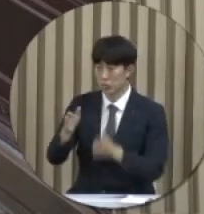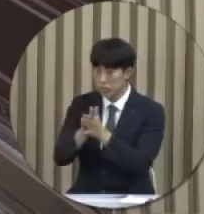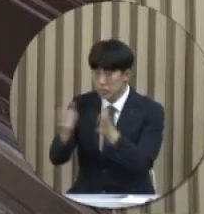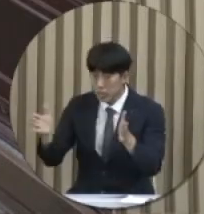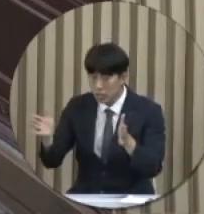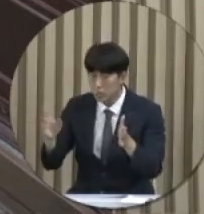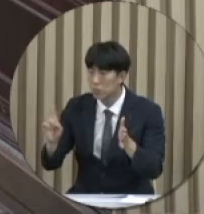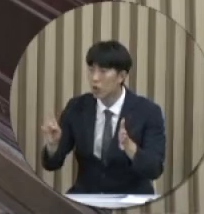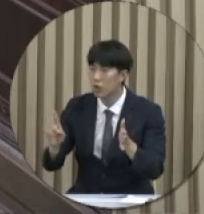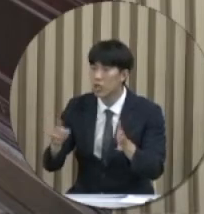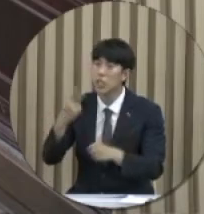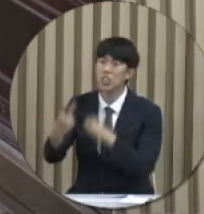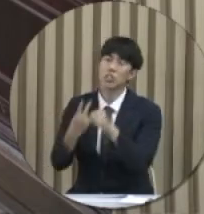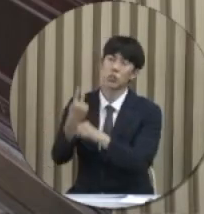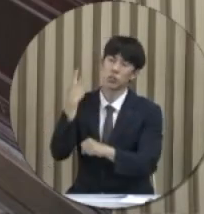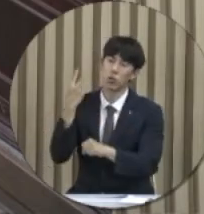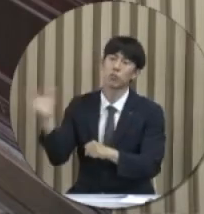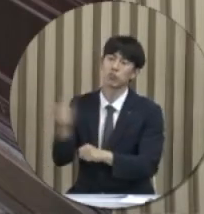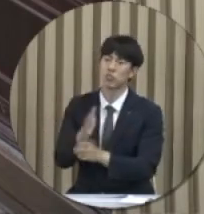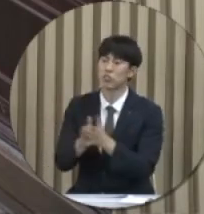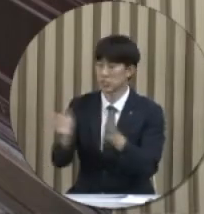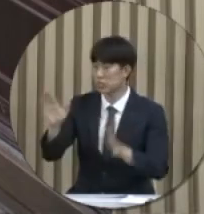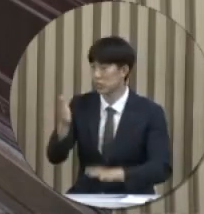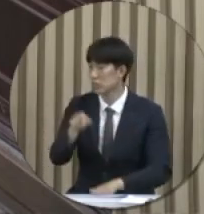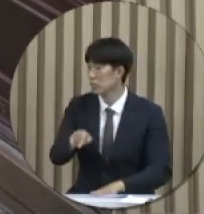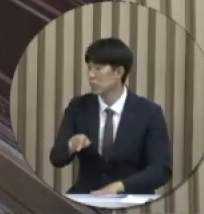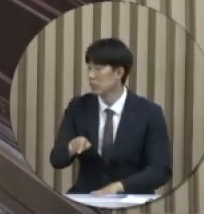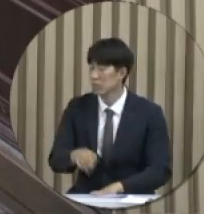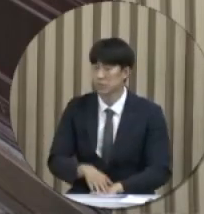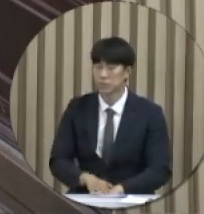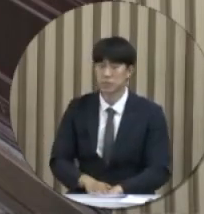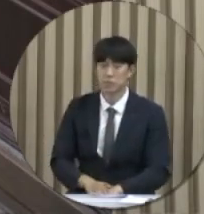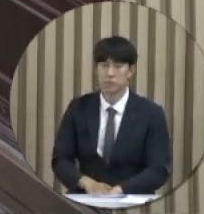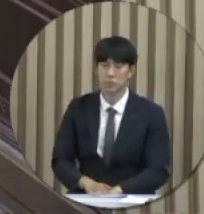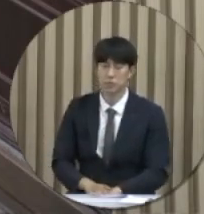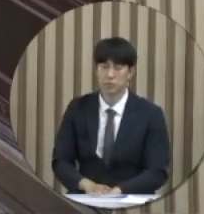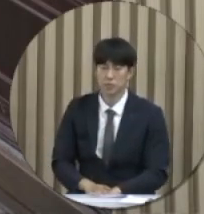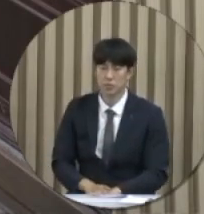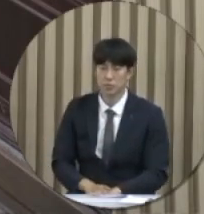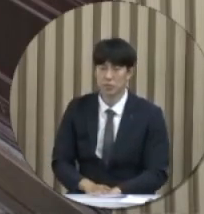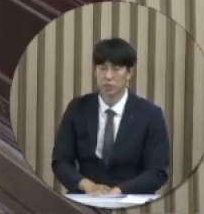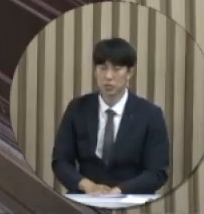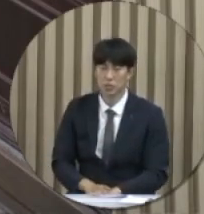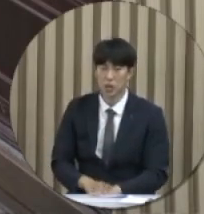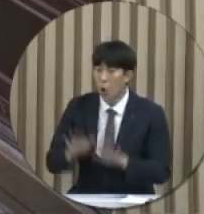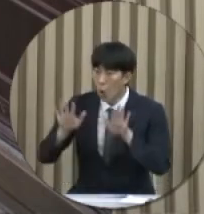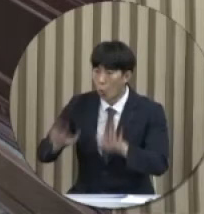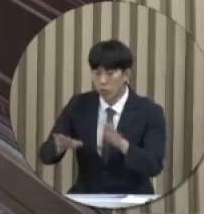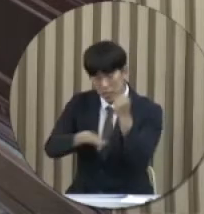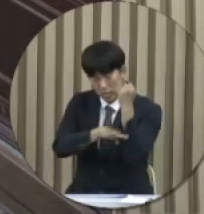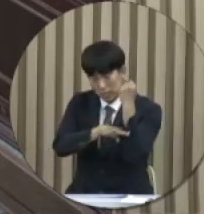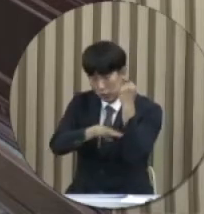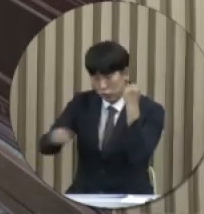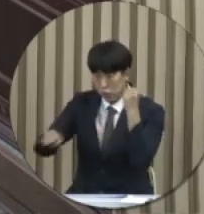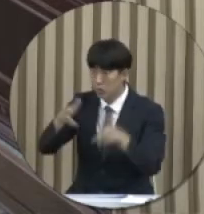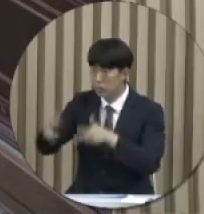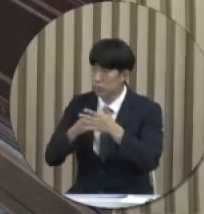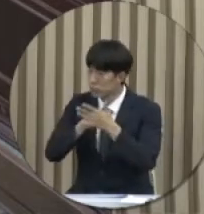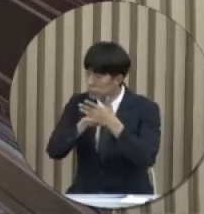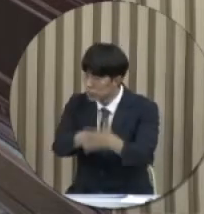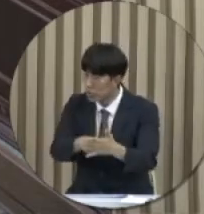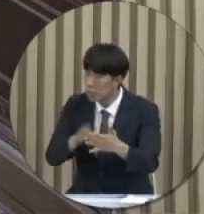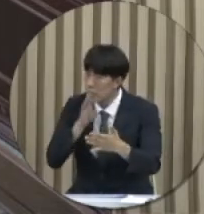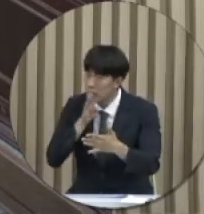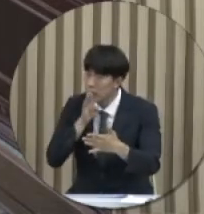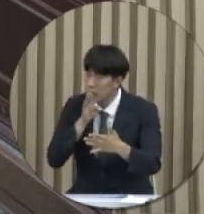그 2년 전이에요. 그러니까는 우리가 오늘 한 거를 오늘 기준으로 저걸 하는 게 맞냐 보고